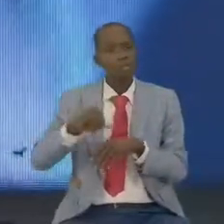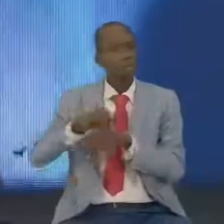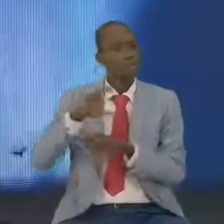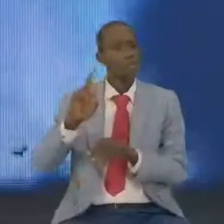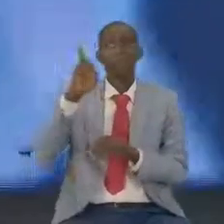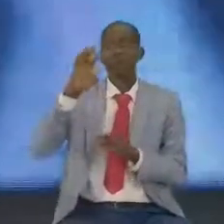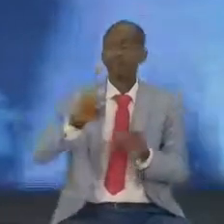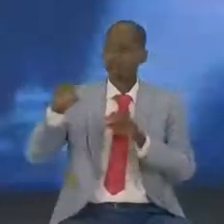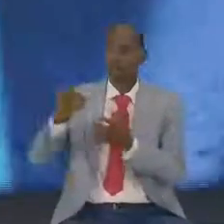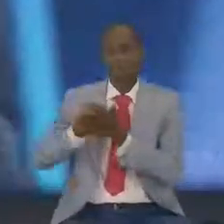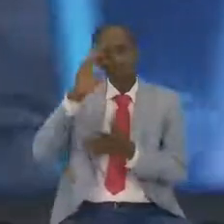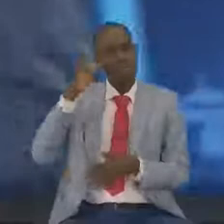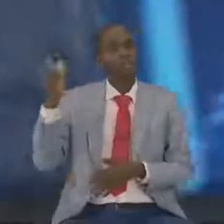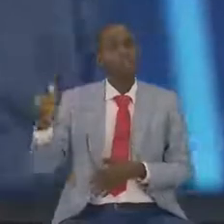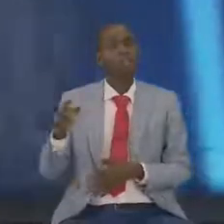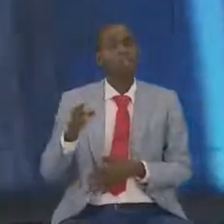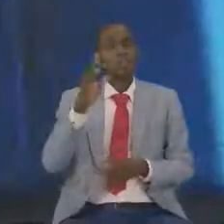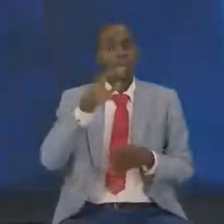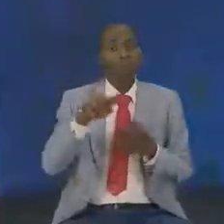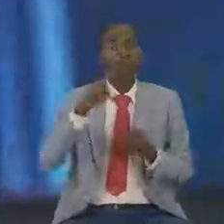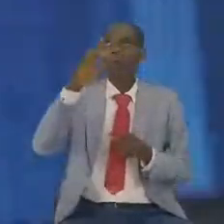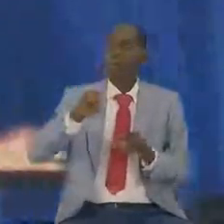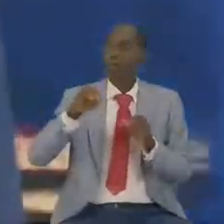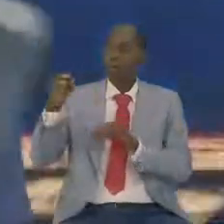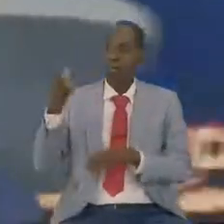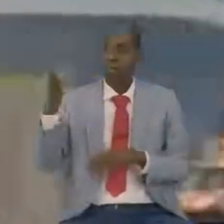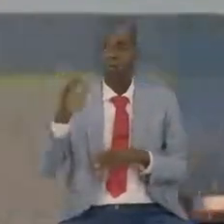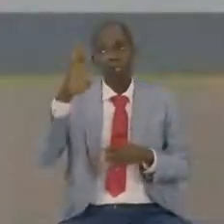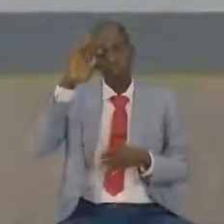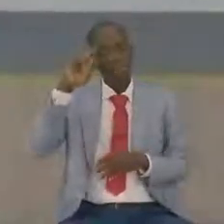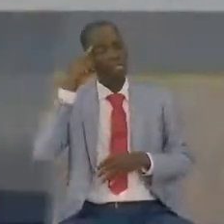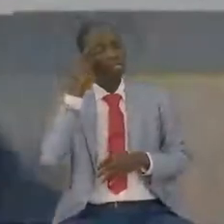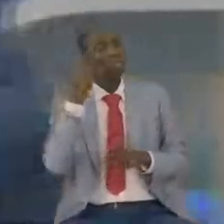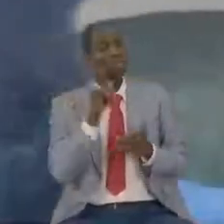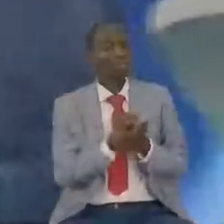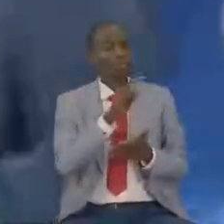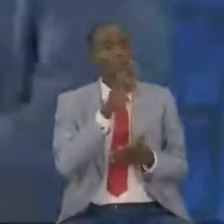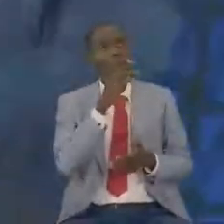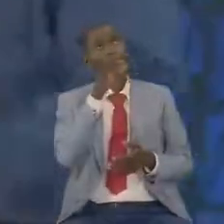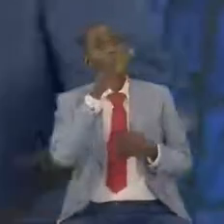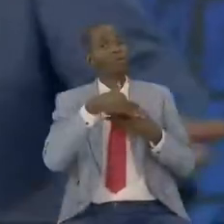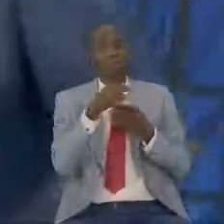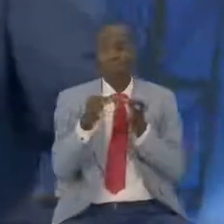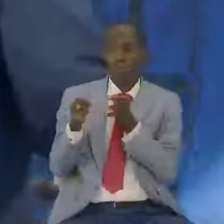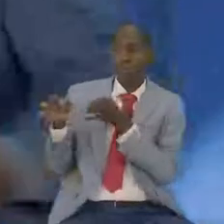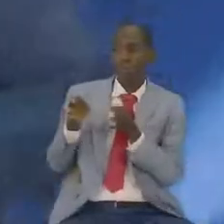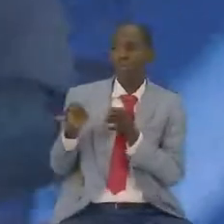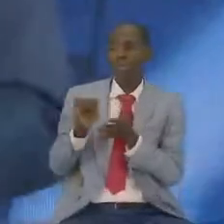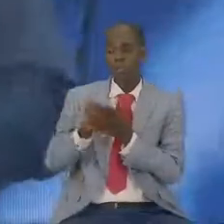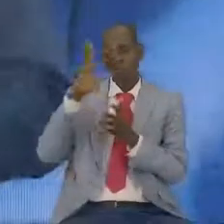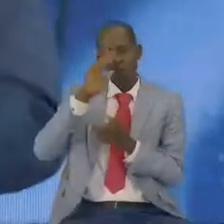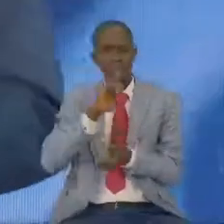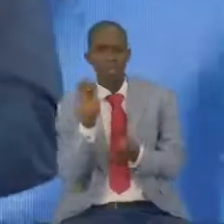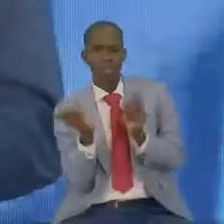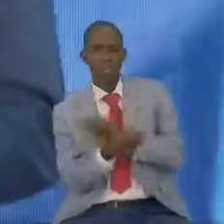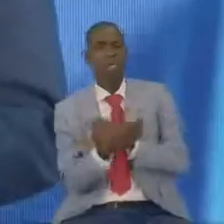là. Et là où Dieu l'a mis là, même s'il pensait que tu étais œuvre, après que tu as expliqué, il a compris.